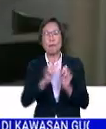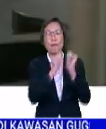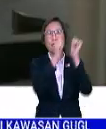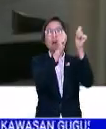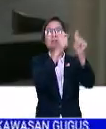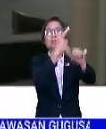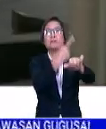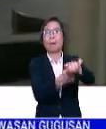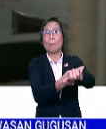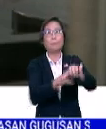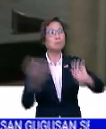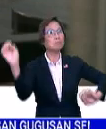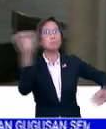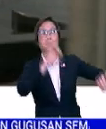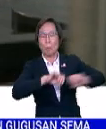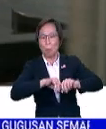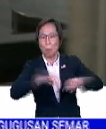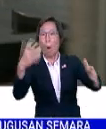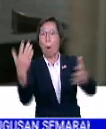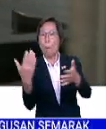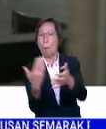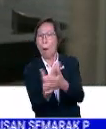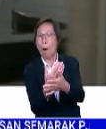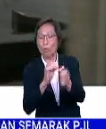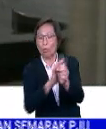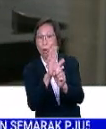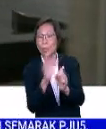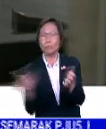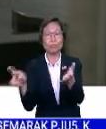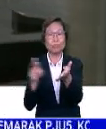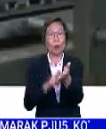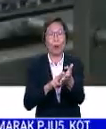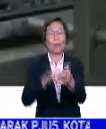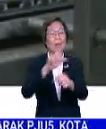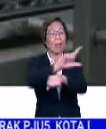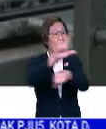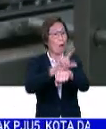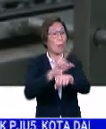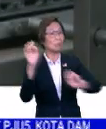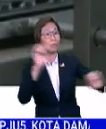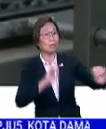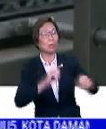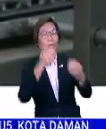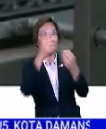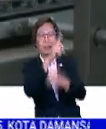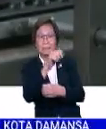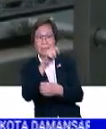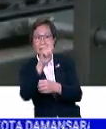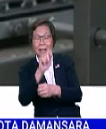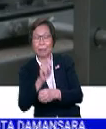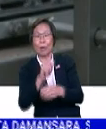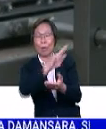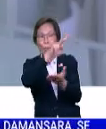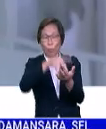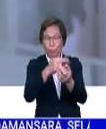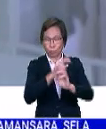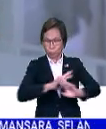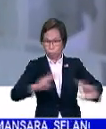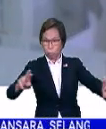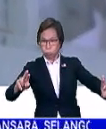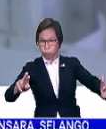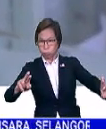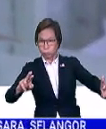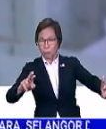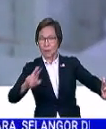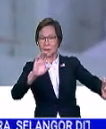buat pertama kalinya tiada kejangkitan baharu kau bisnos dilaporkan di Labuan data daripada pusat kesiapsiagaan dan tidak